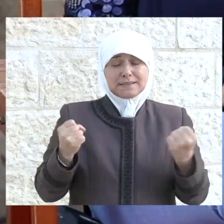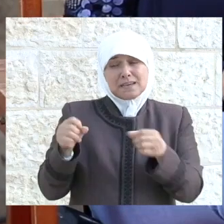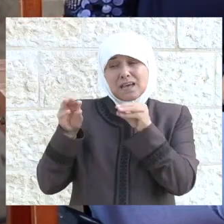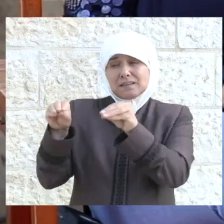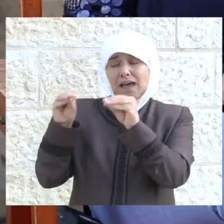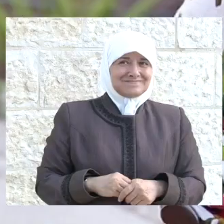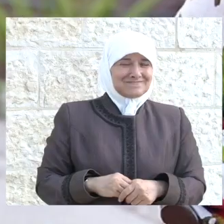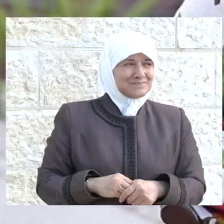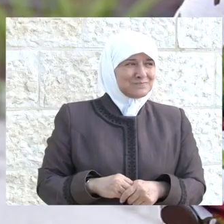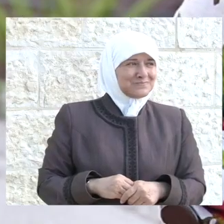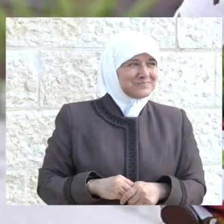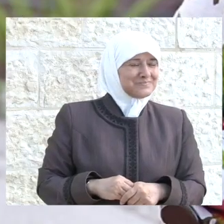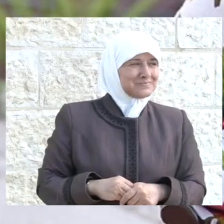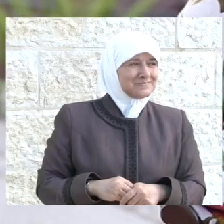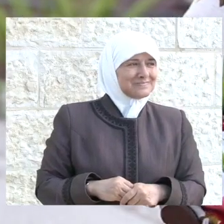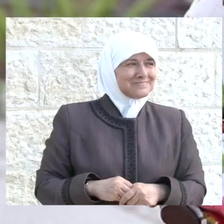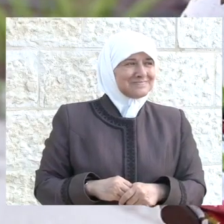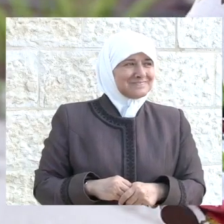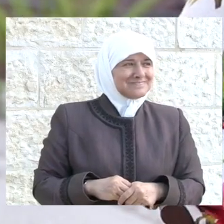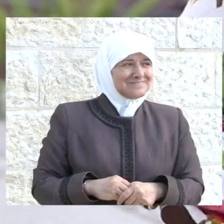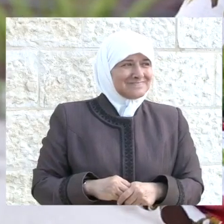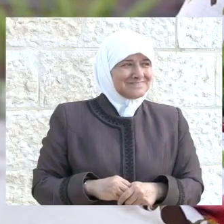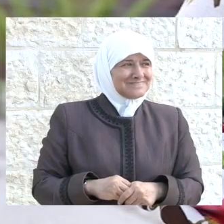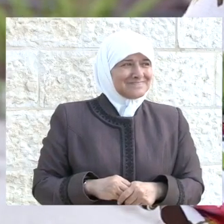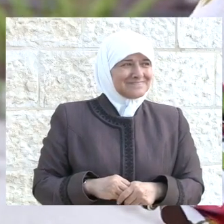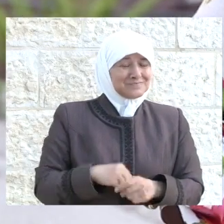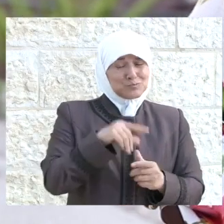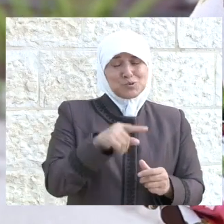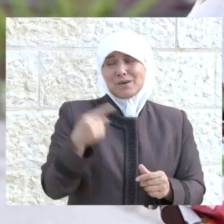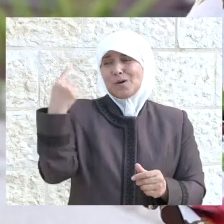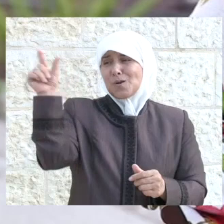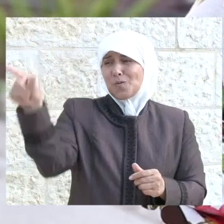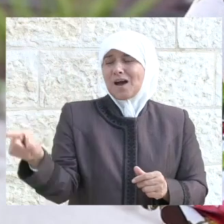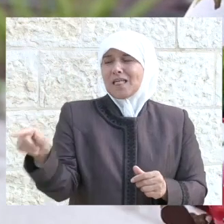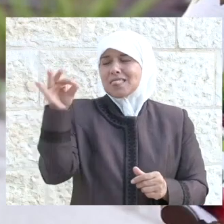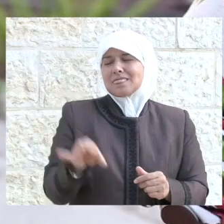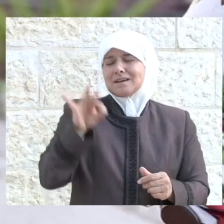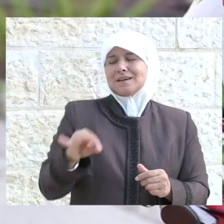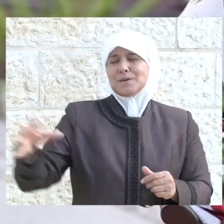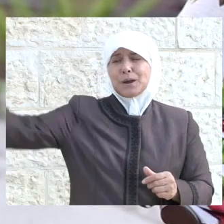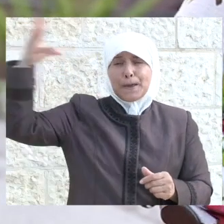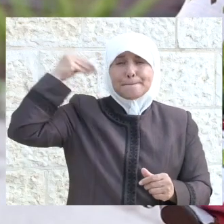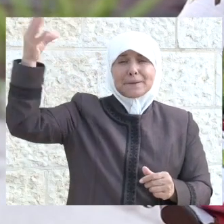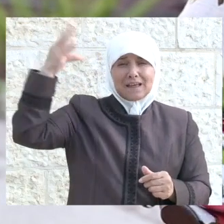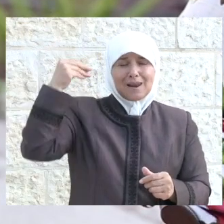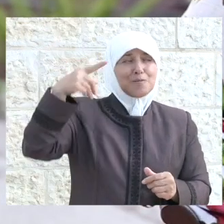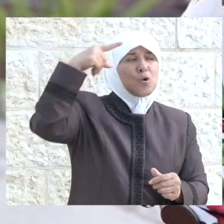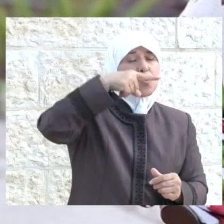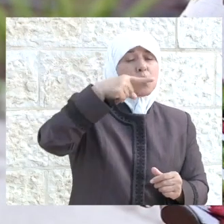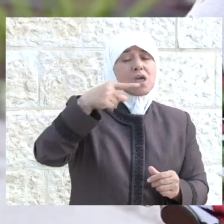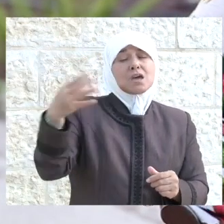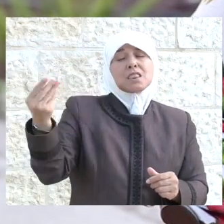بطريقة والله. يعني الواحد يعني بتعلم، يعني أنا تعلمت منهم كثير